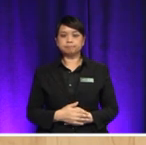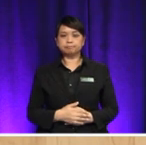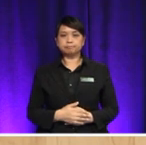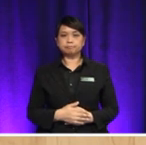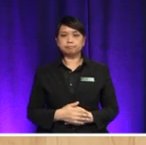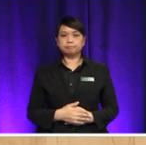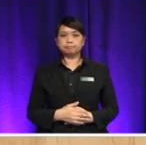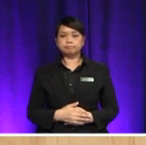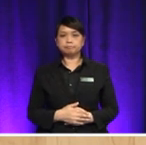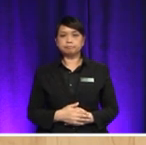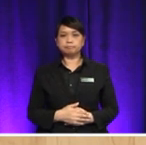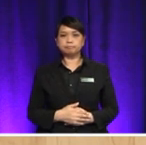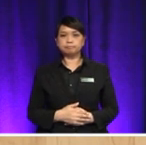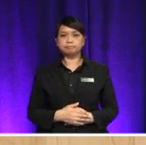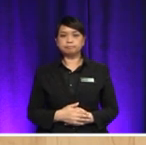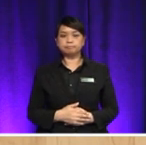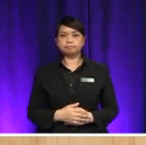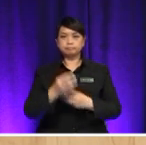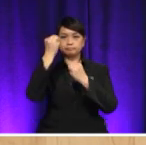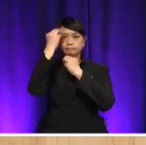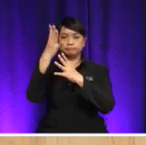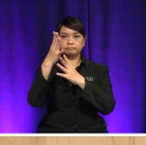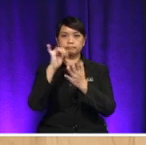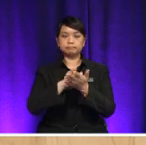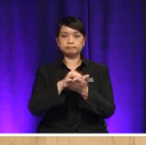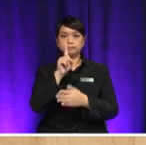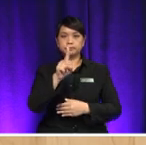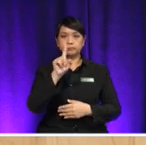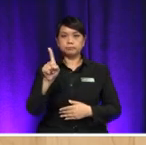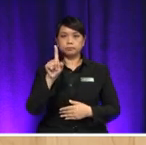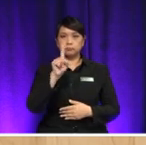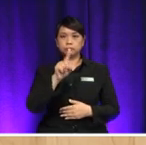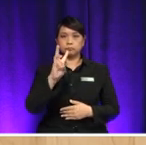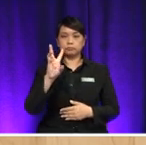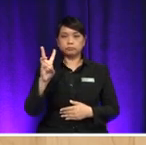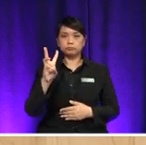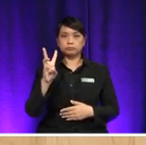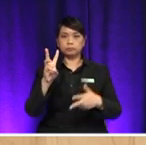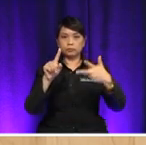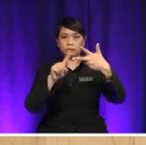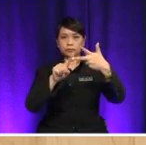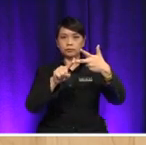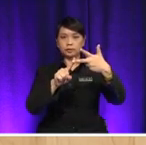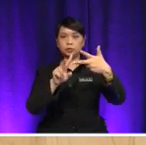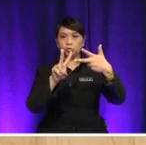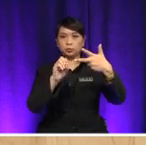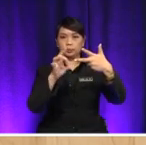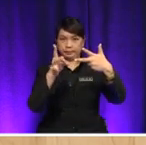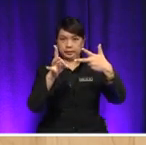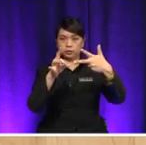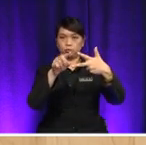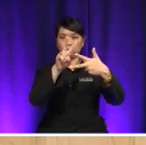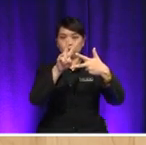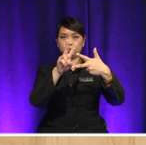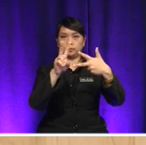yang dibagi harga adalah 166 Ringgit adalah harga pada tahun 2018